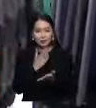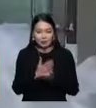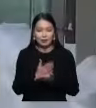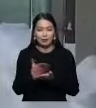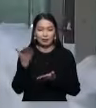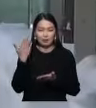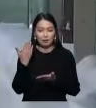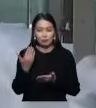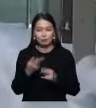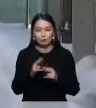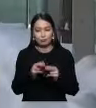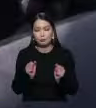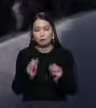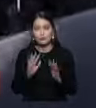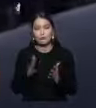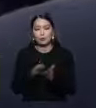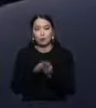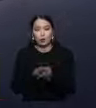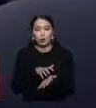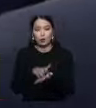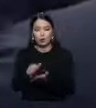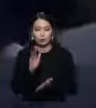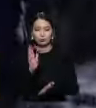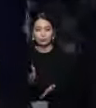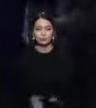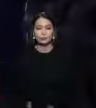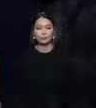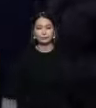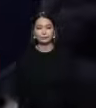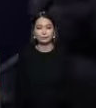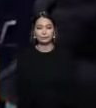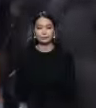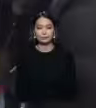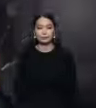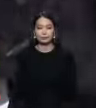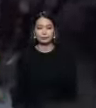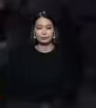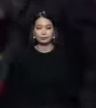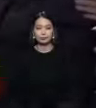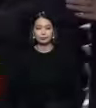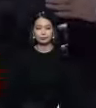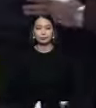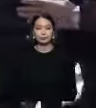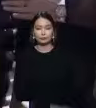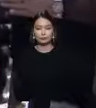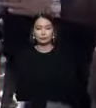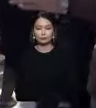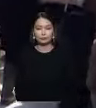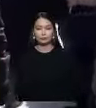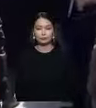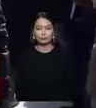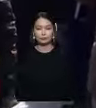могилы также будут уничтожены. Я всю жизнь здесь прожила. Понятно, мои родители здесь лежат, и я не